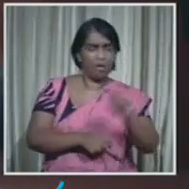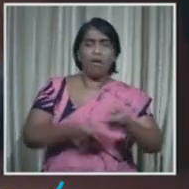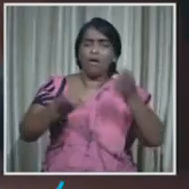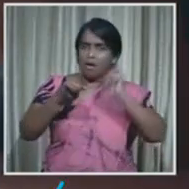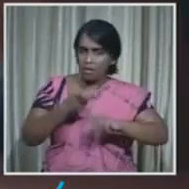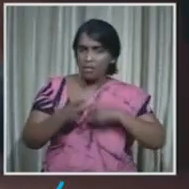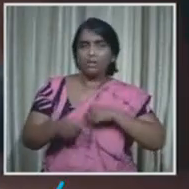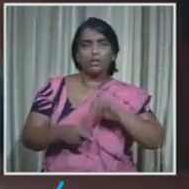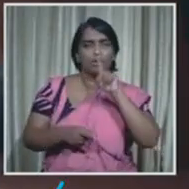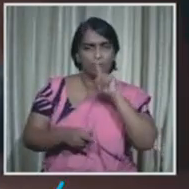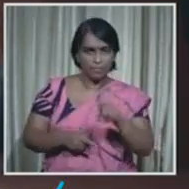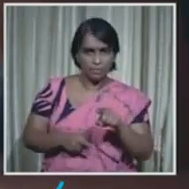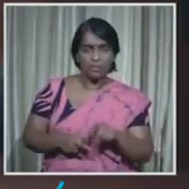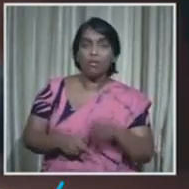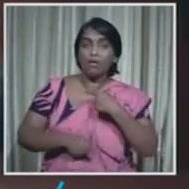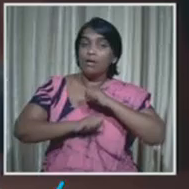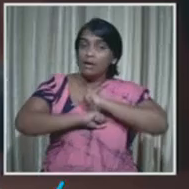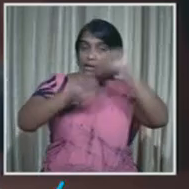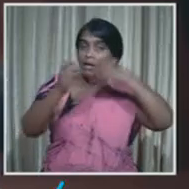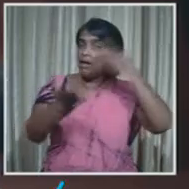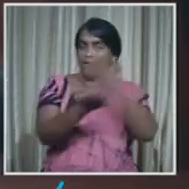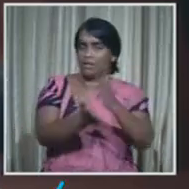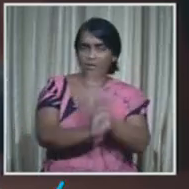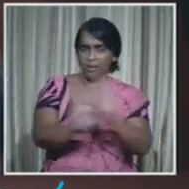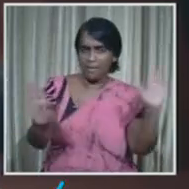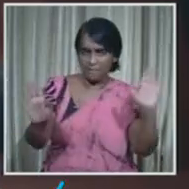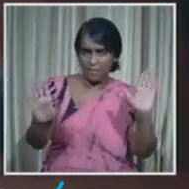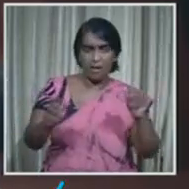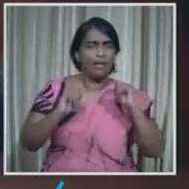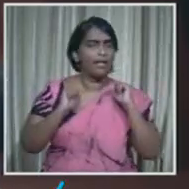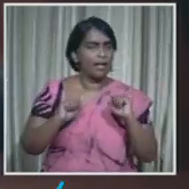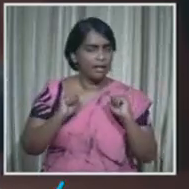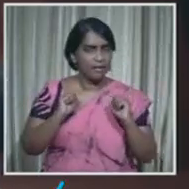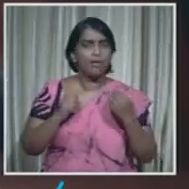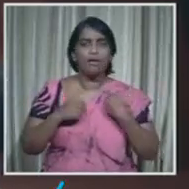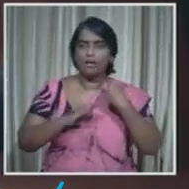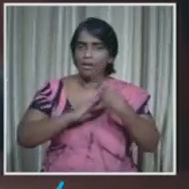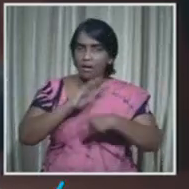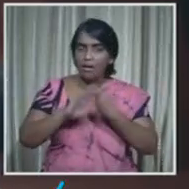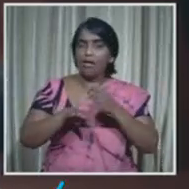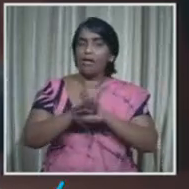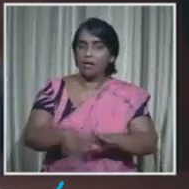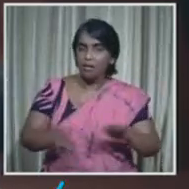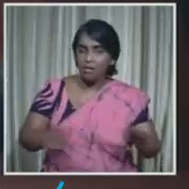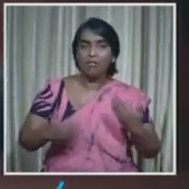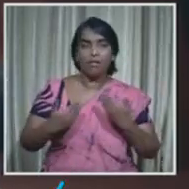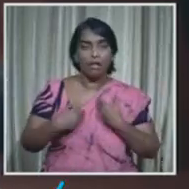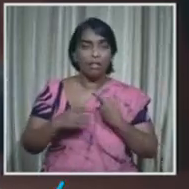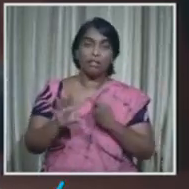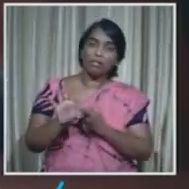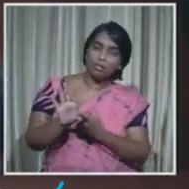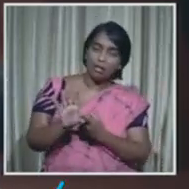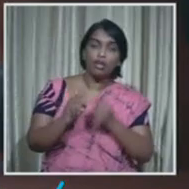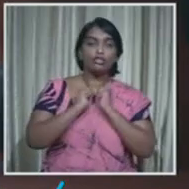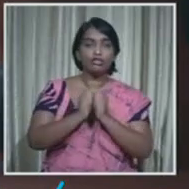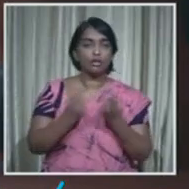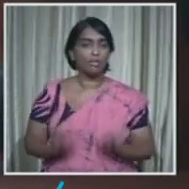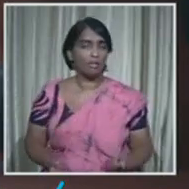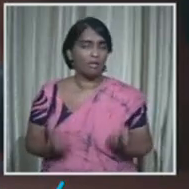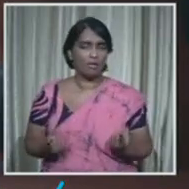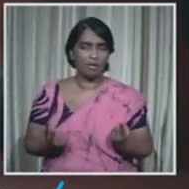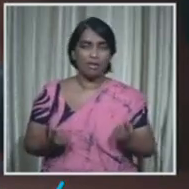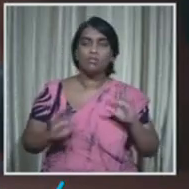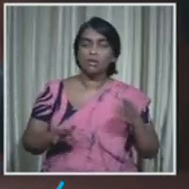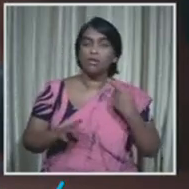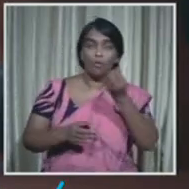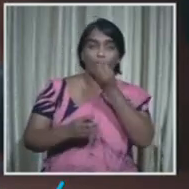මේ අරගලයෝ ඔයගොල්ලෝ නතර කරන්න එපා කිව්වා මොකද අපේ රටේ දරුවන් අපේරට තරුණයන් රැකියාව විරතව ඉන්නේ